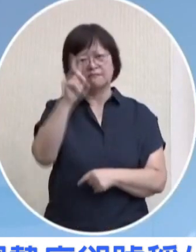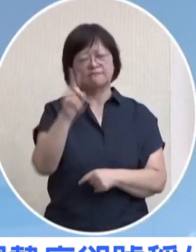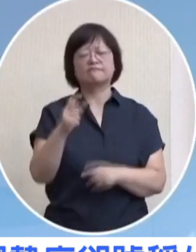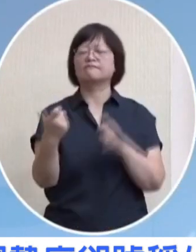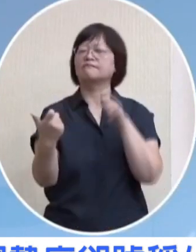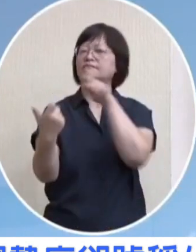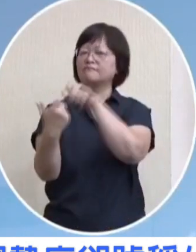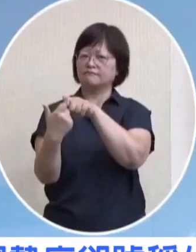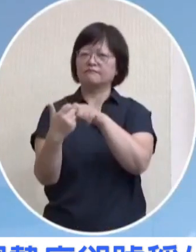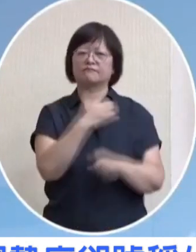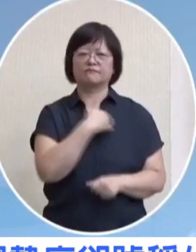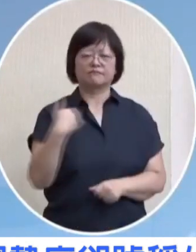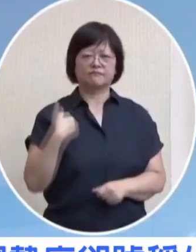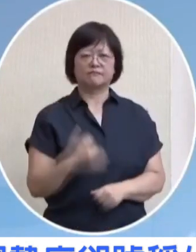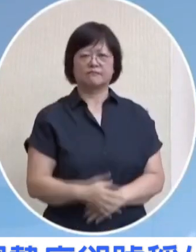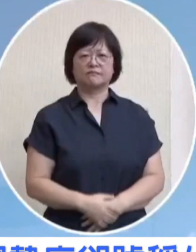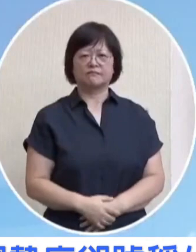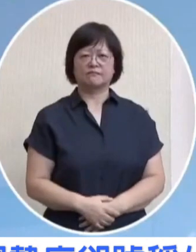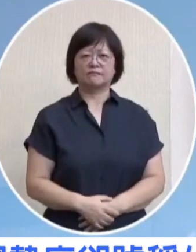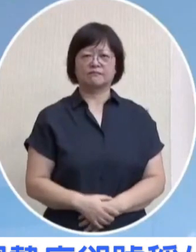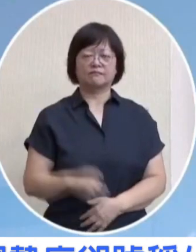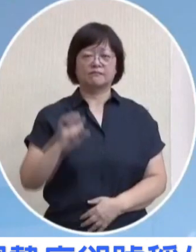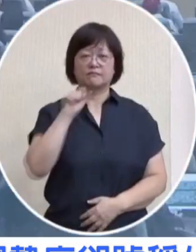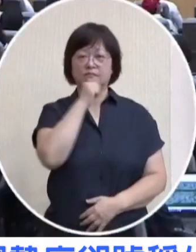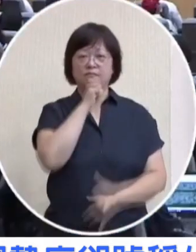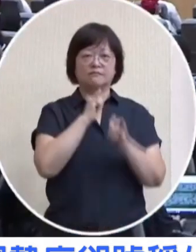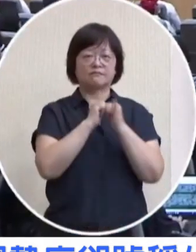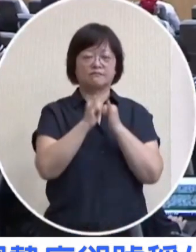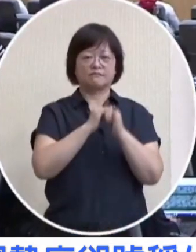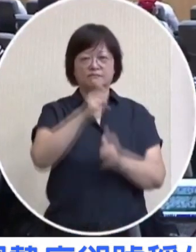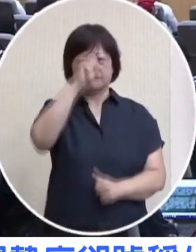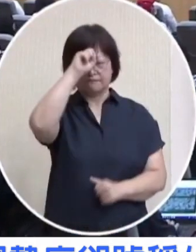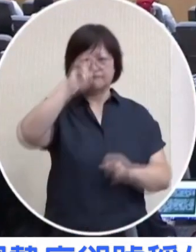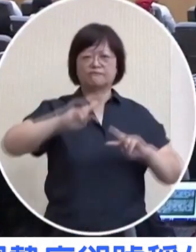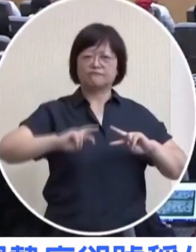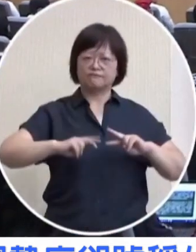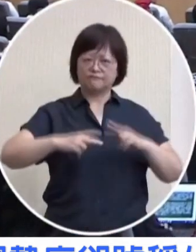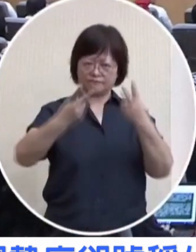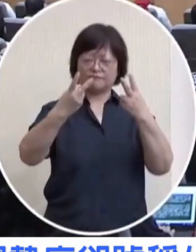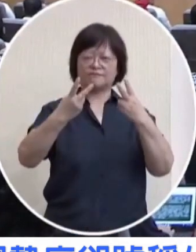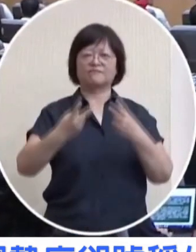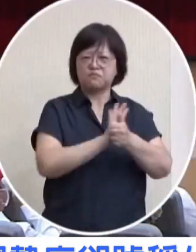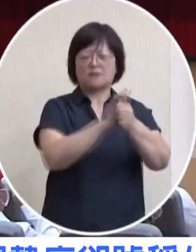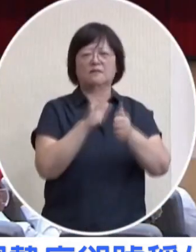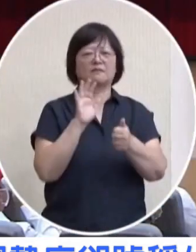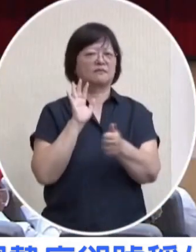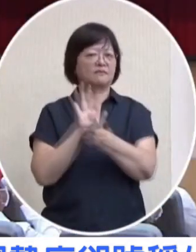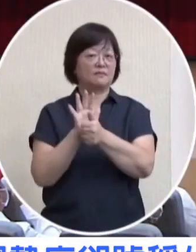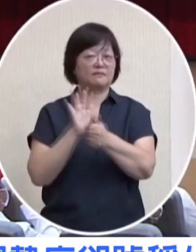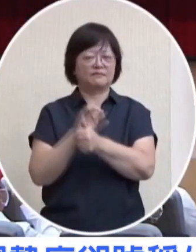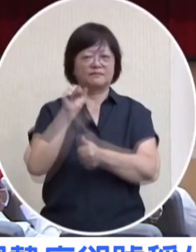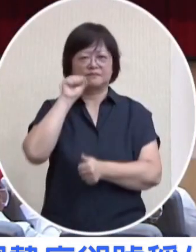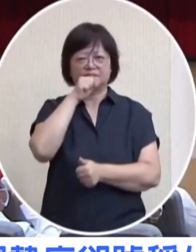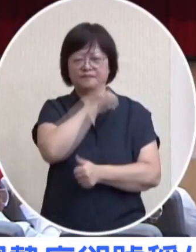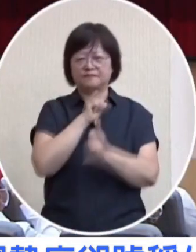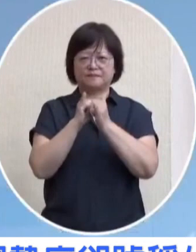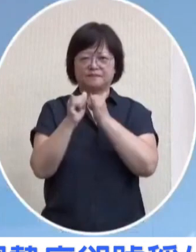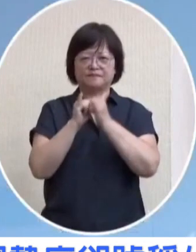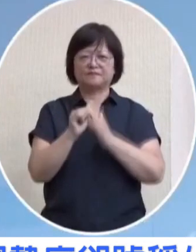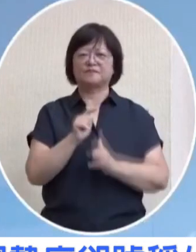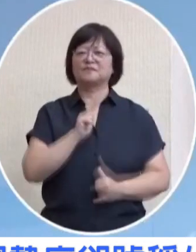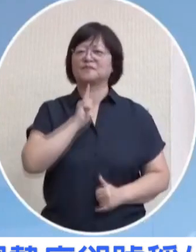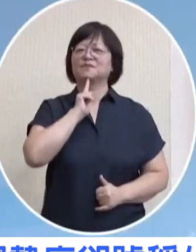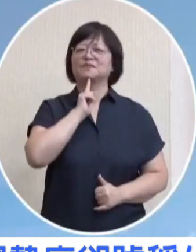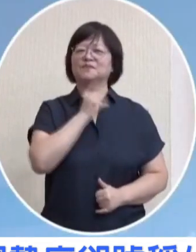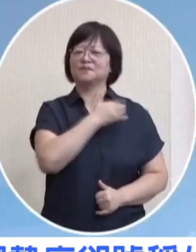台湾人民需要改变，改变带给人民希望。我保证将竭尽